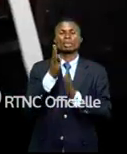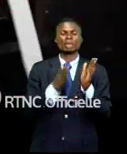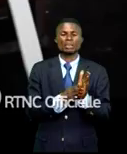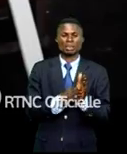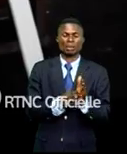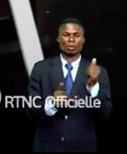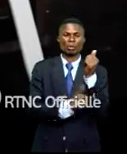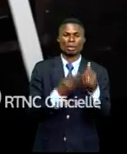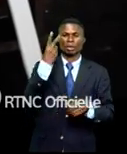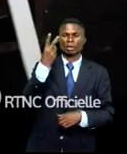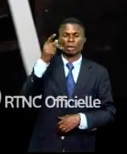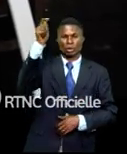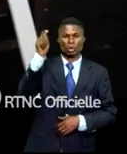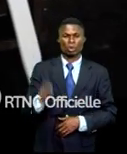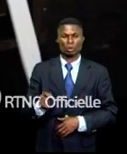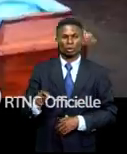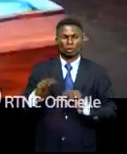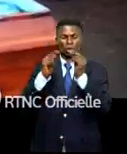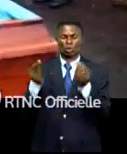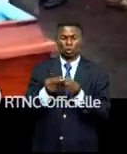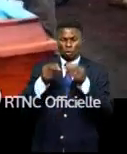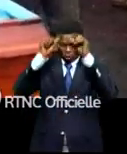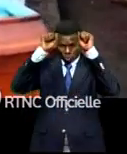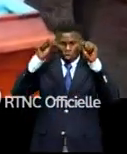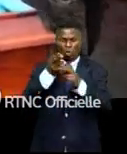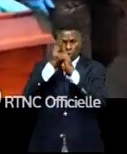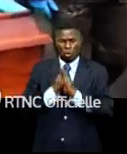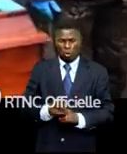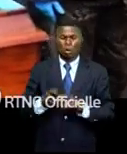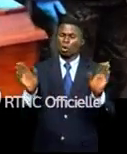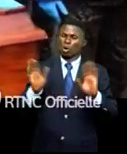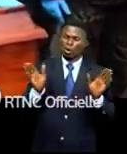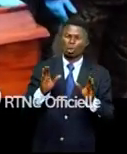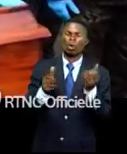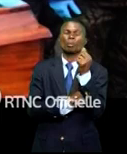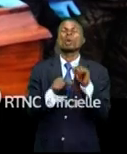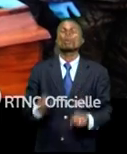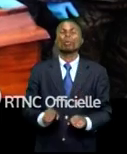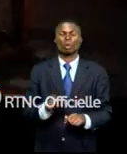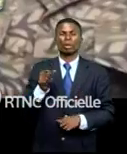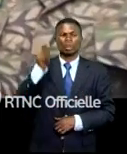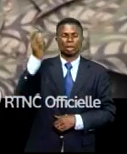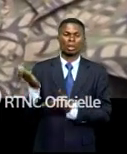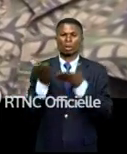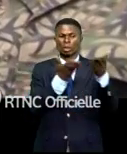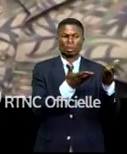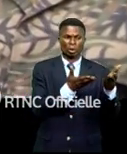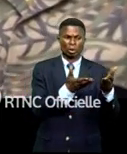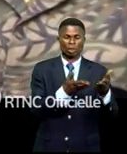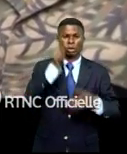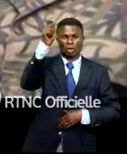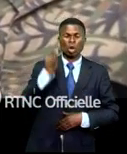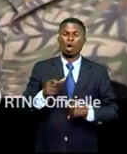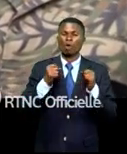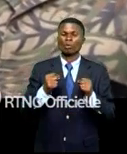civils et 2 militaires de la garde républicaine. Honneur et hommage militaire oblige, ces derniers ont été rendus à ces deux vaillants